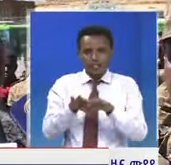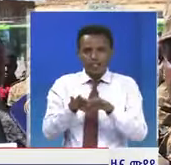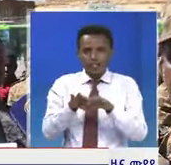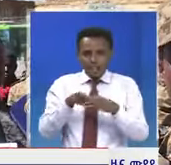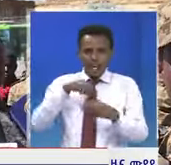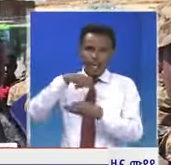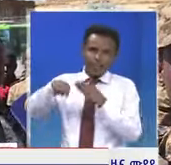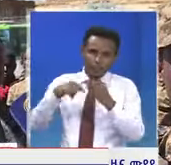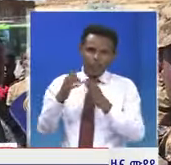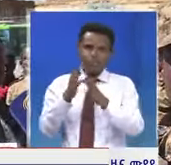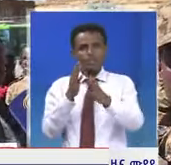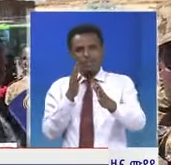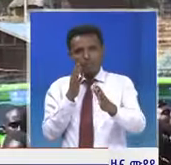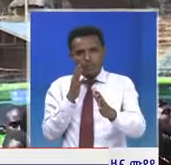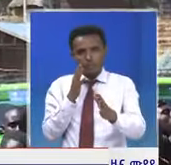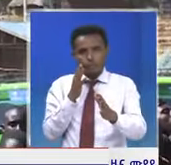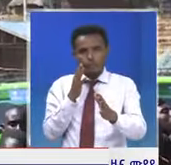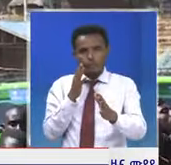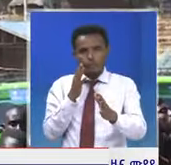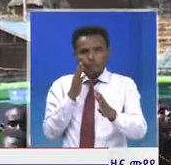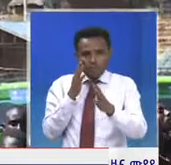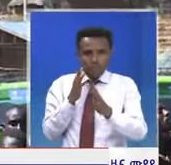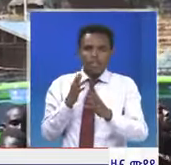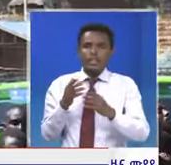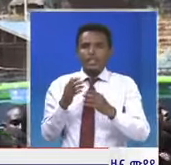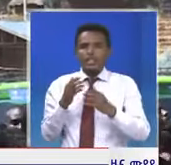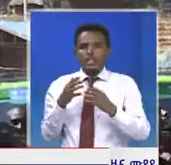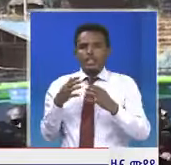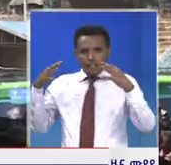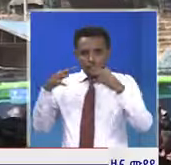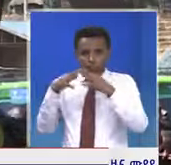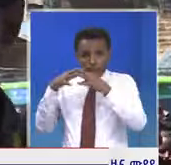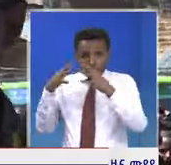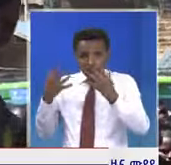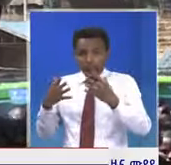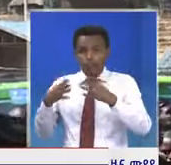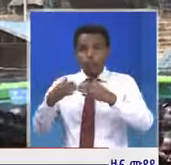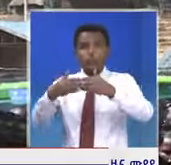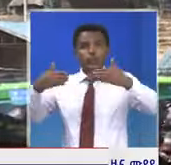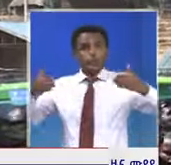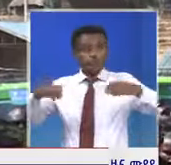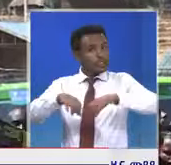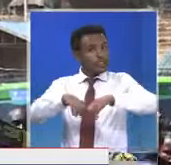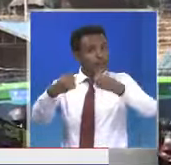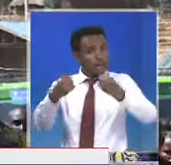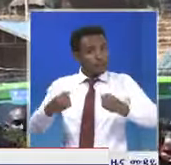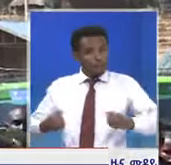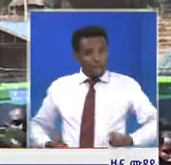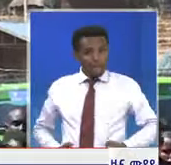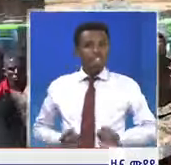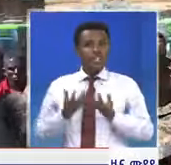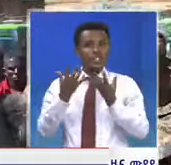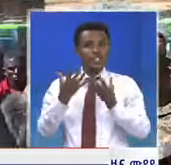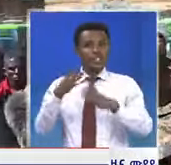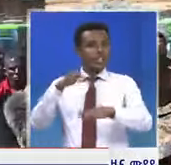ቀጠና ተሰልፋችሁ የተነባበረ ምሽግ ሰብራችሁ ፈንጂ ረግጣችሁ